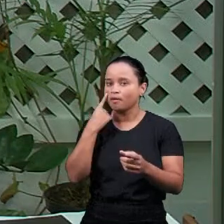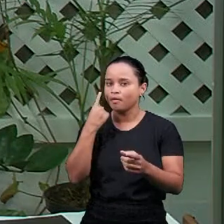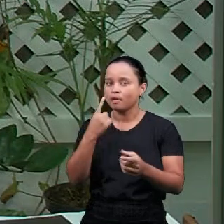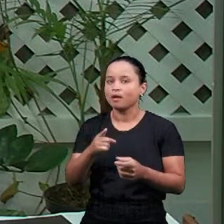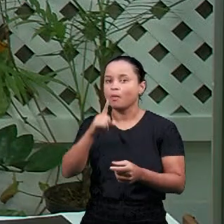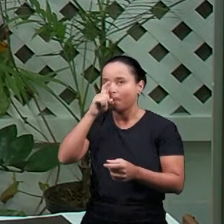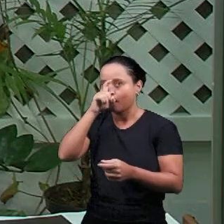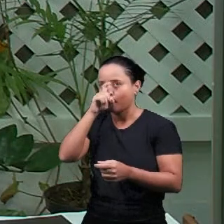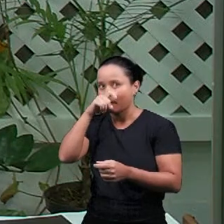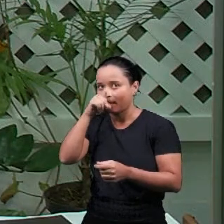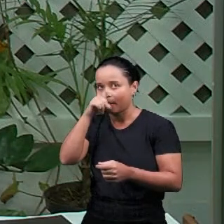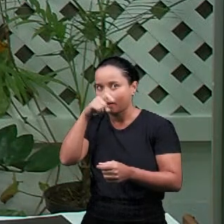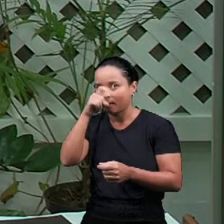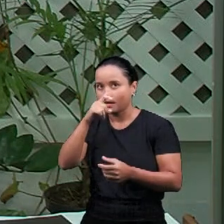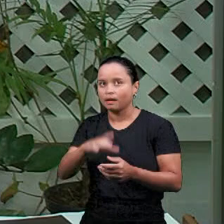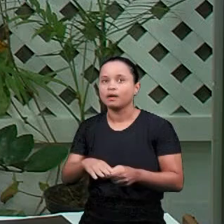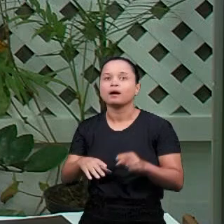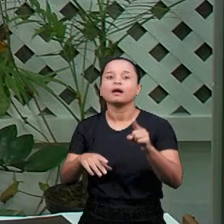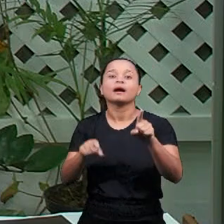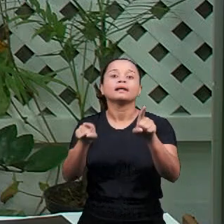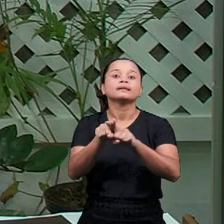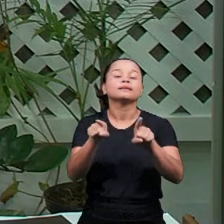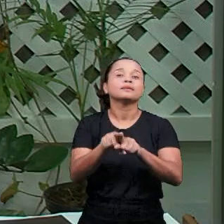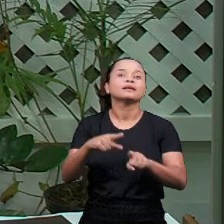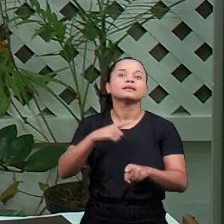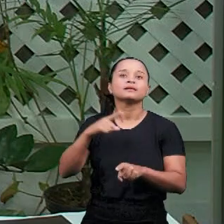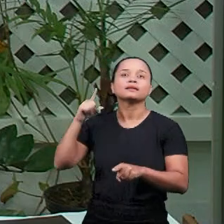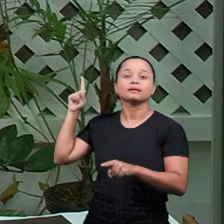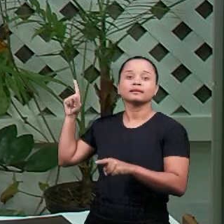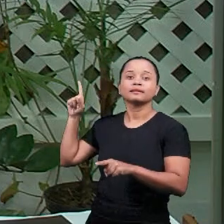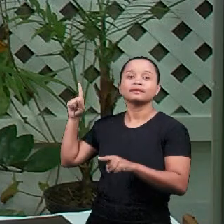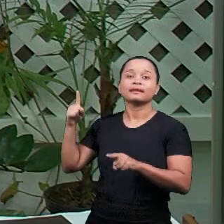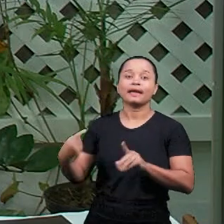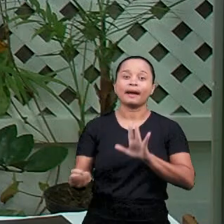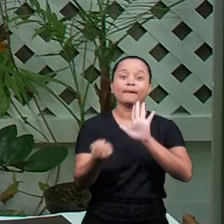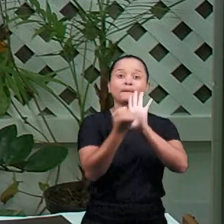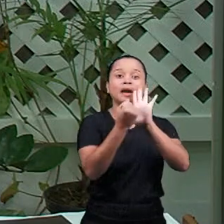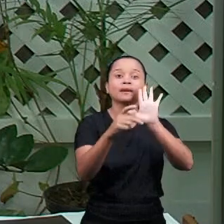Le perroquet, il a pointé aussi le